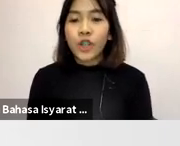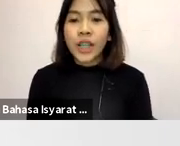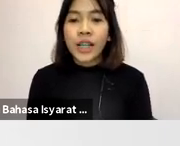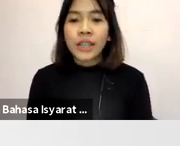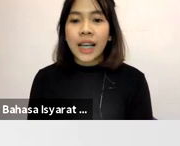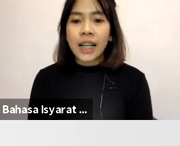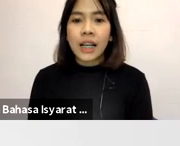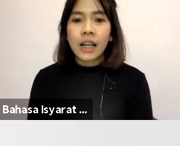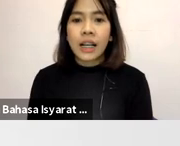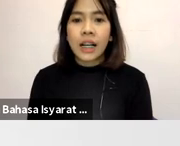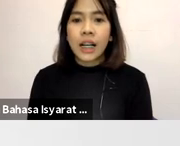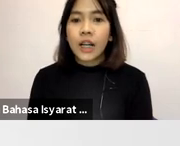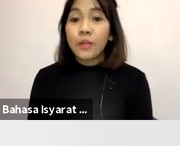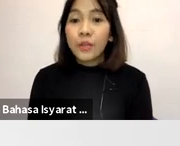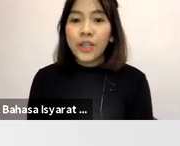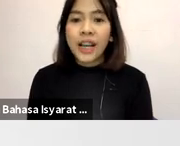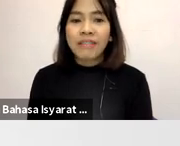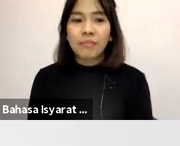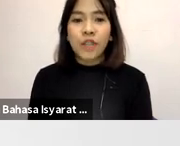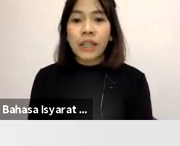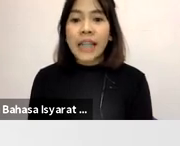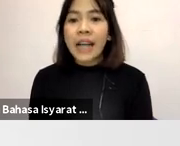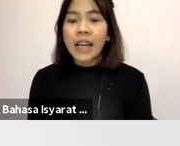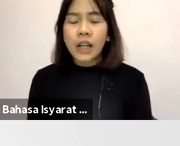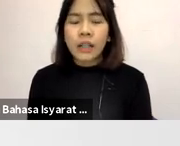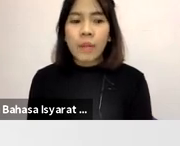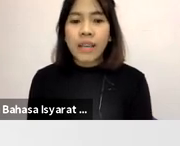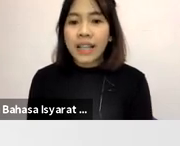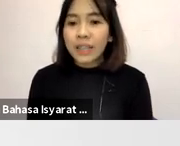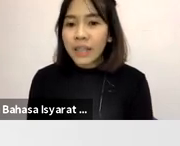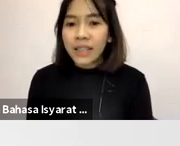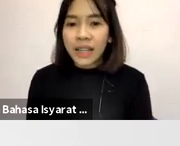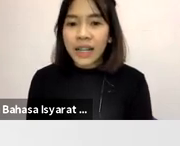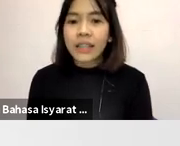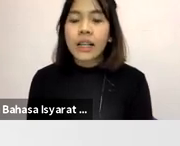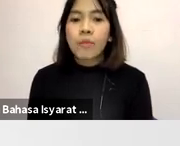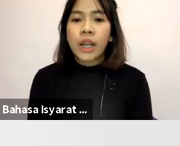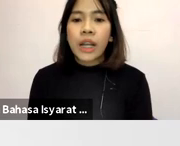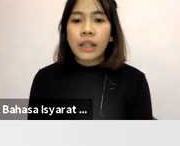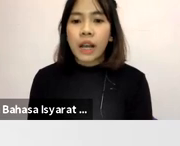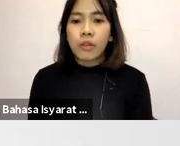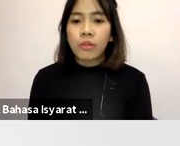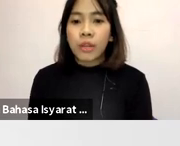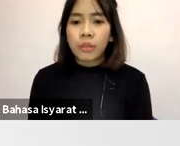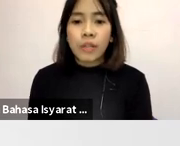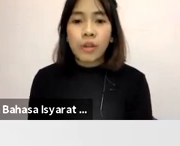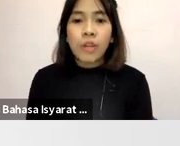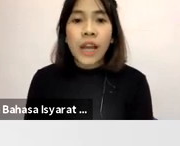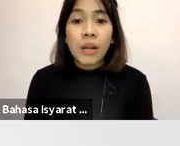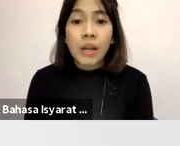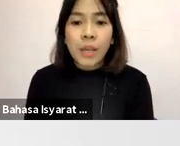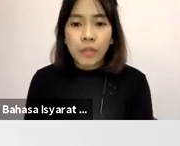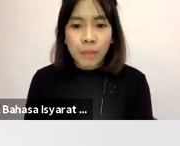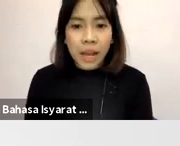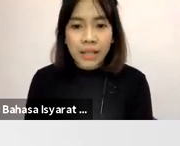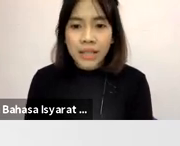contohnya sekarang ah dulu yang mungkin tidak ada yang namanya kelas bahasa isyarat mulai dari tahun 2009 sudah